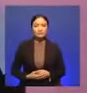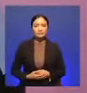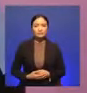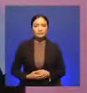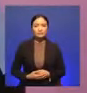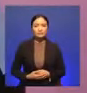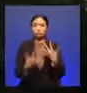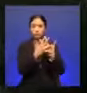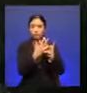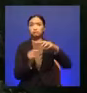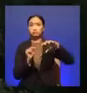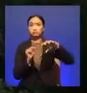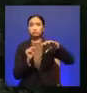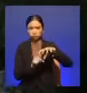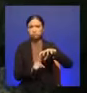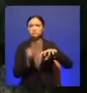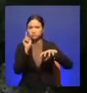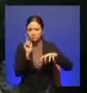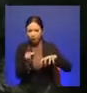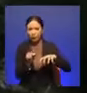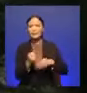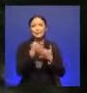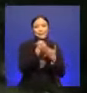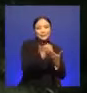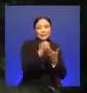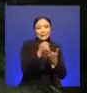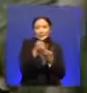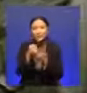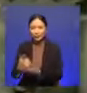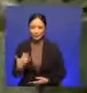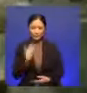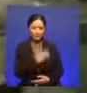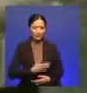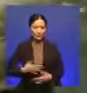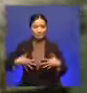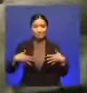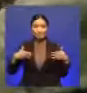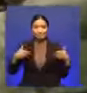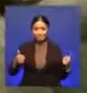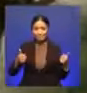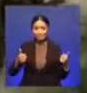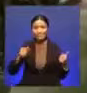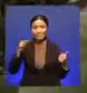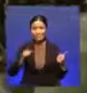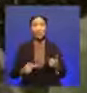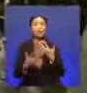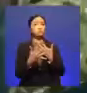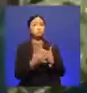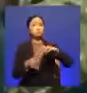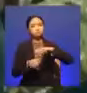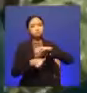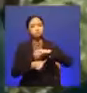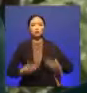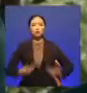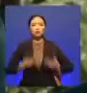เรือนจำควรเป็นพื้นที่ที่เอื้ออำนวยให้เกิดสุขภาวะเป็นพื้นที่ซึ่งผู้ต้องขังได้ใช้ชีวิต